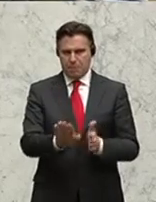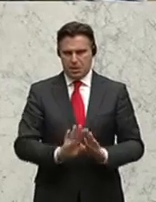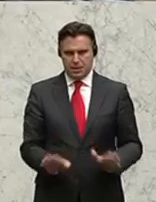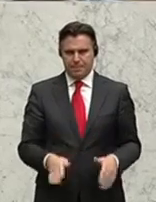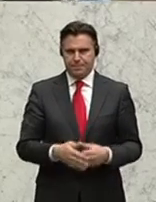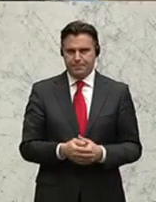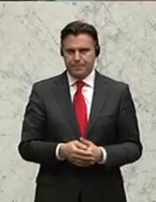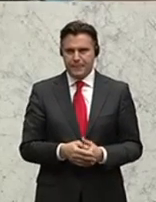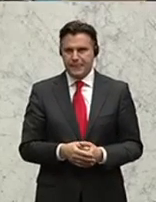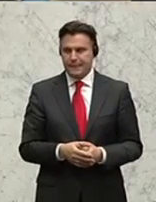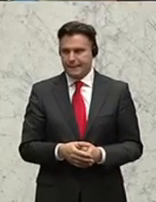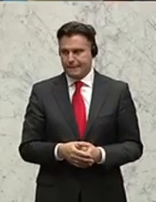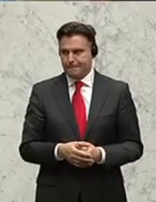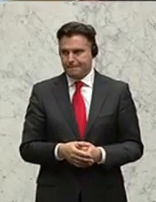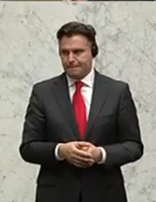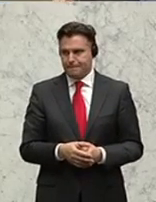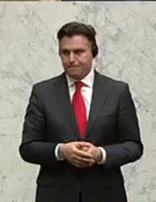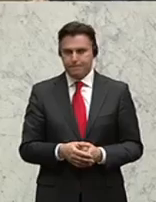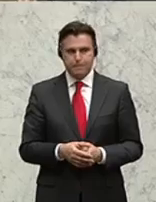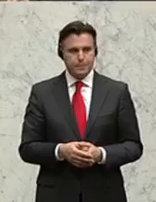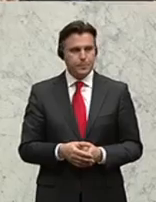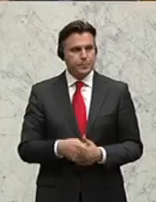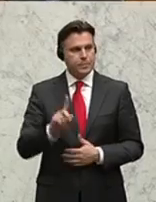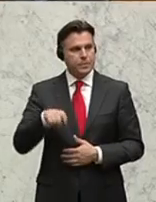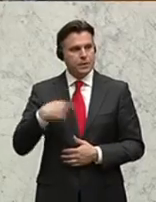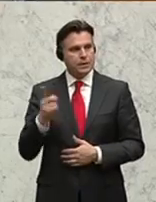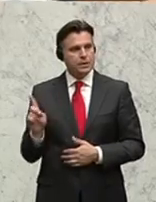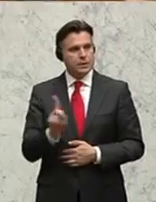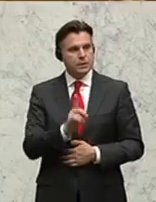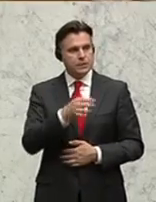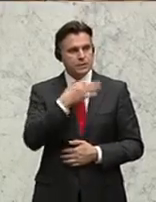Sagt Christoph Hagen vom Team Stronach.